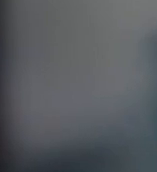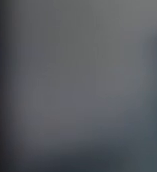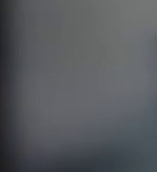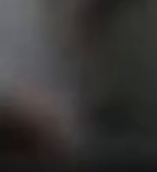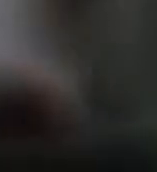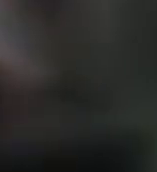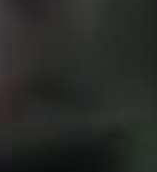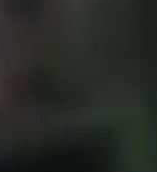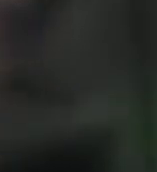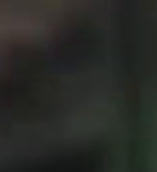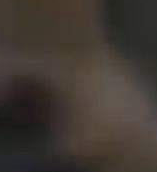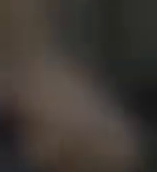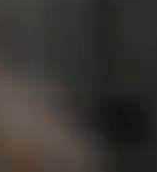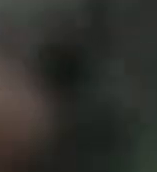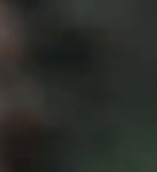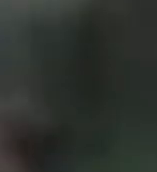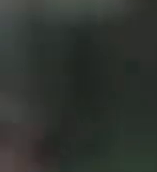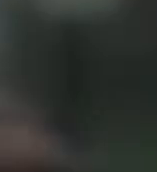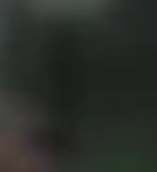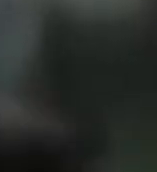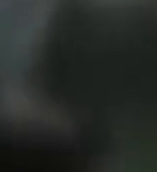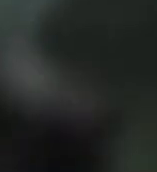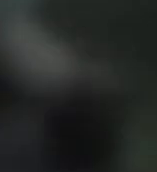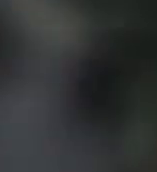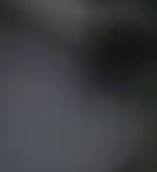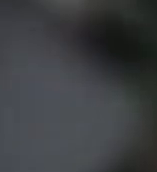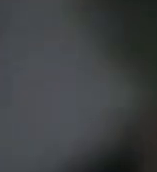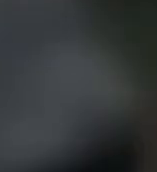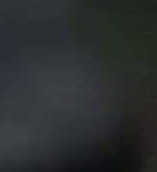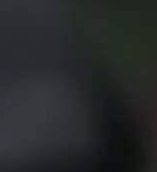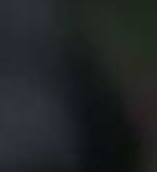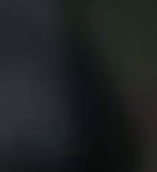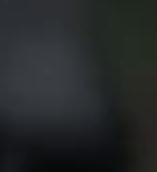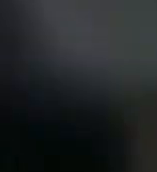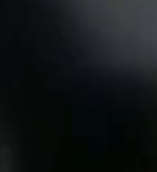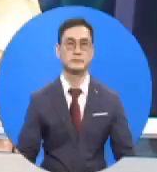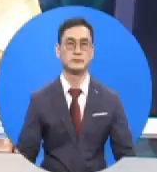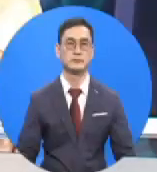over 까 아 아 아 아